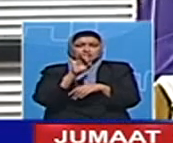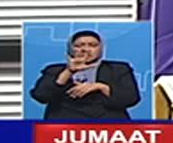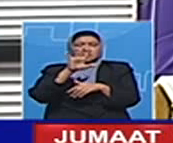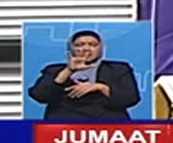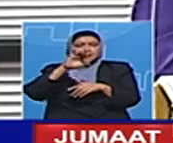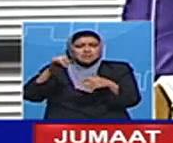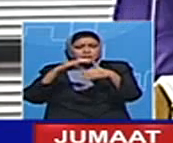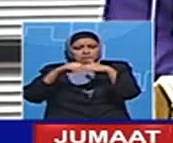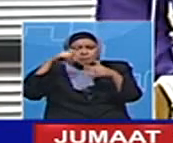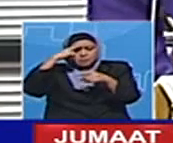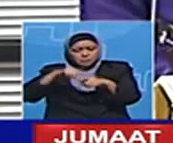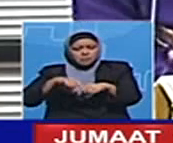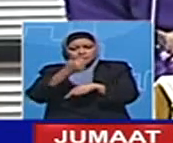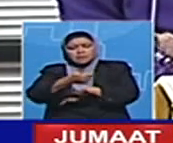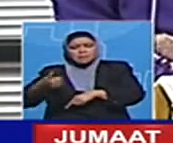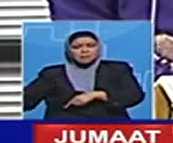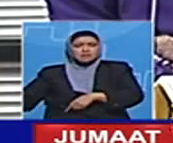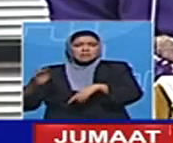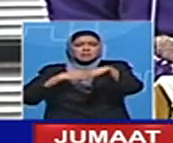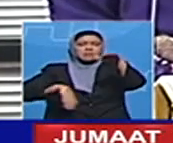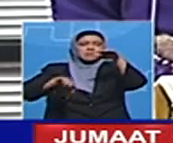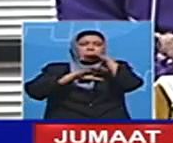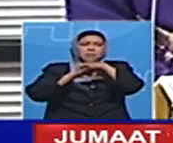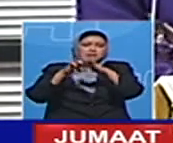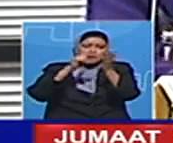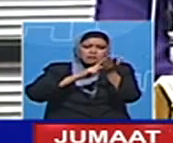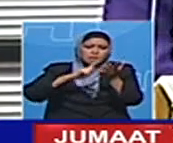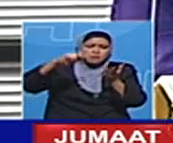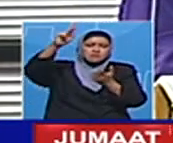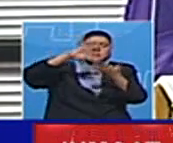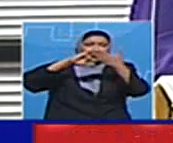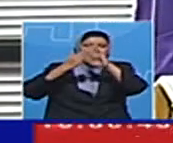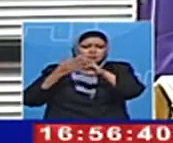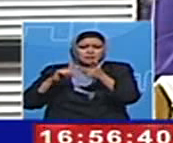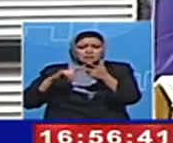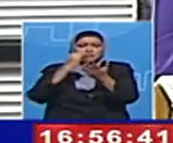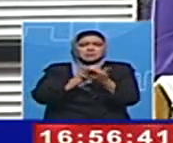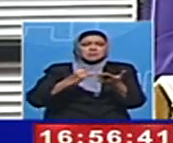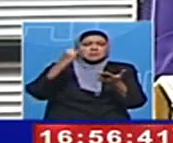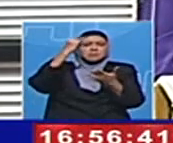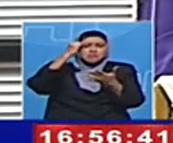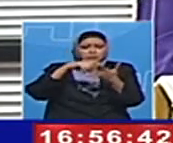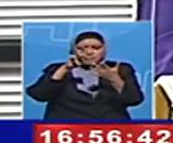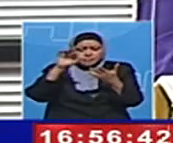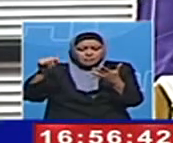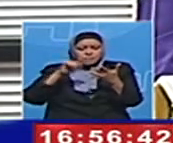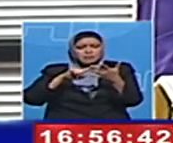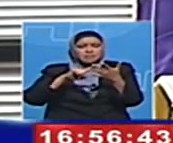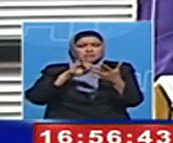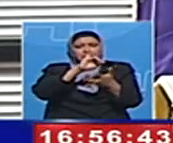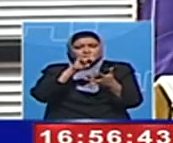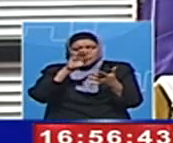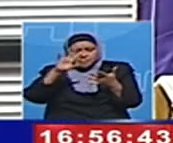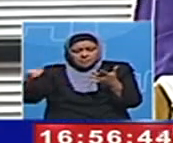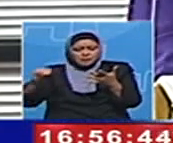tvet di politeknik kolej komuniti Institut kemahiran Mara Institut kemahiran belia negara Institut latihan Perindustrian giat